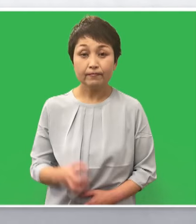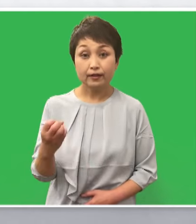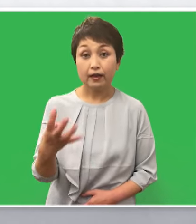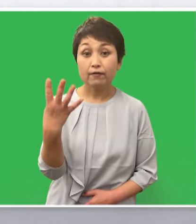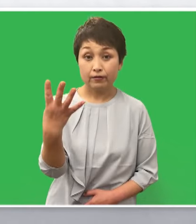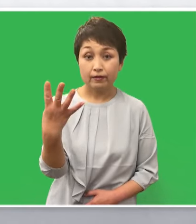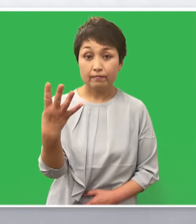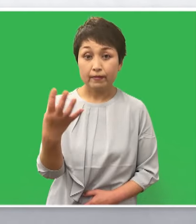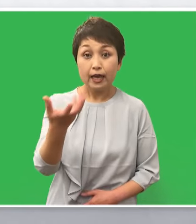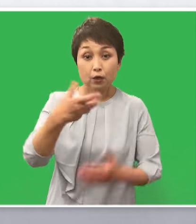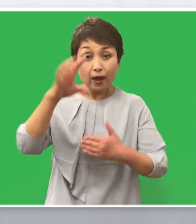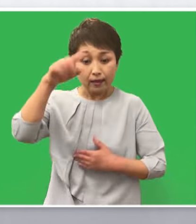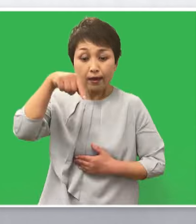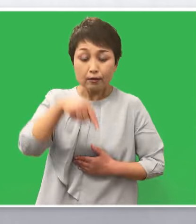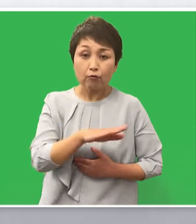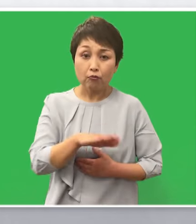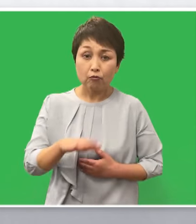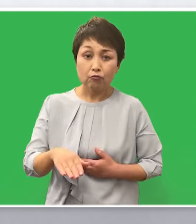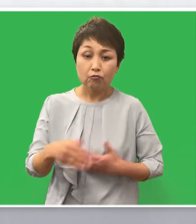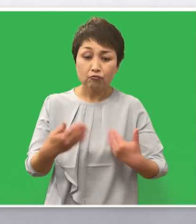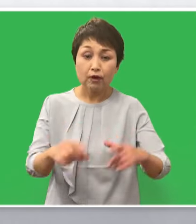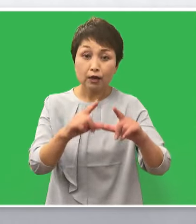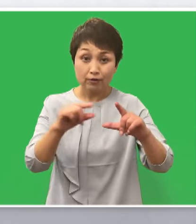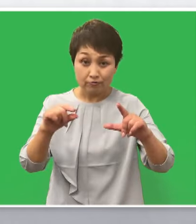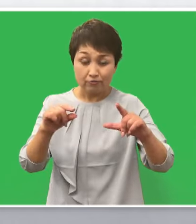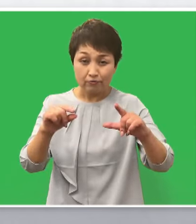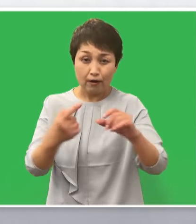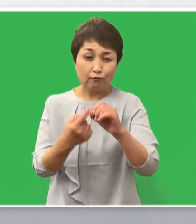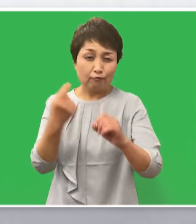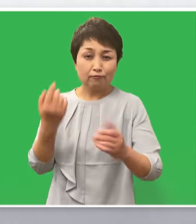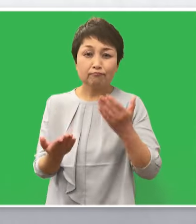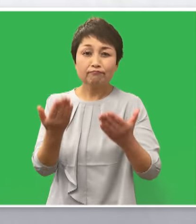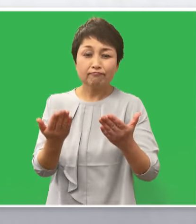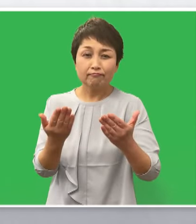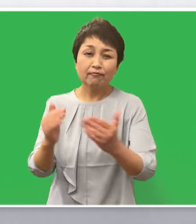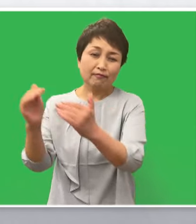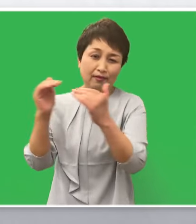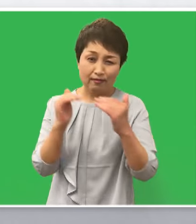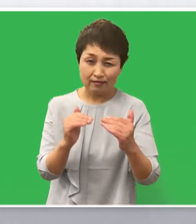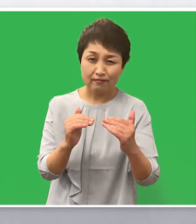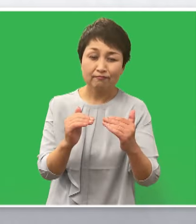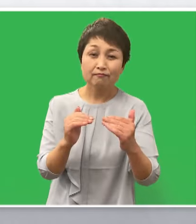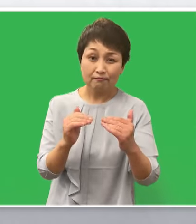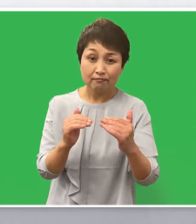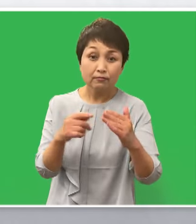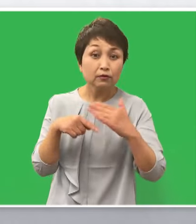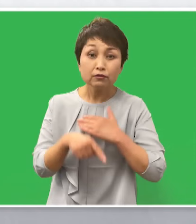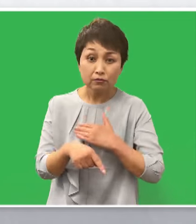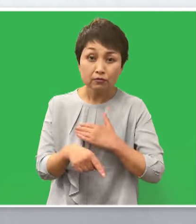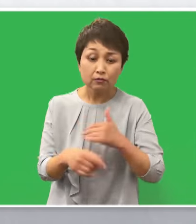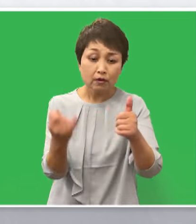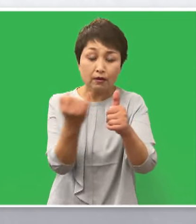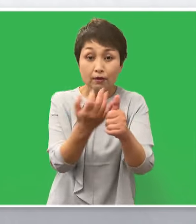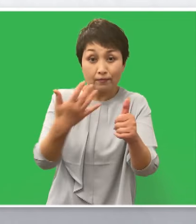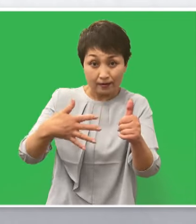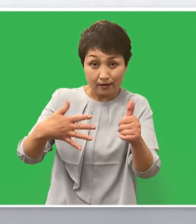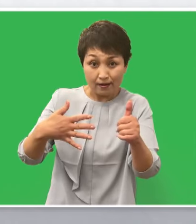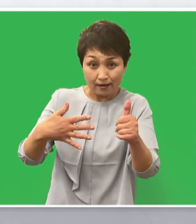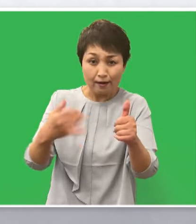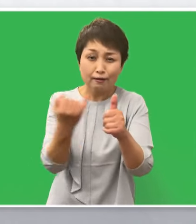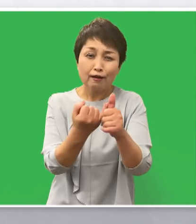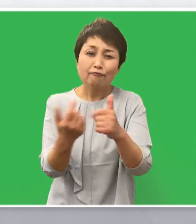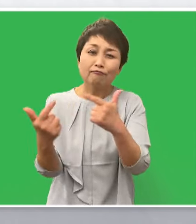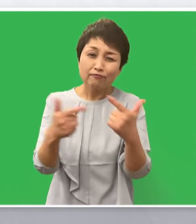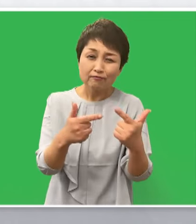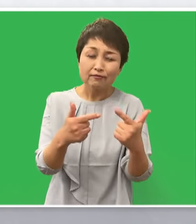令和4年の岩手県の出生率は前年から減少。その要因として未婚か晩婚